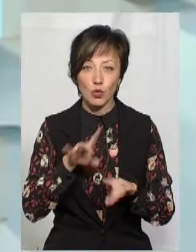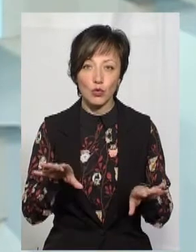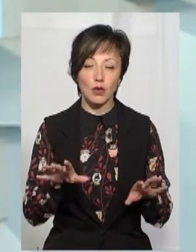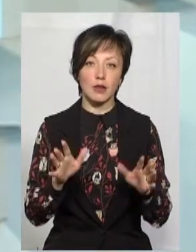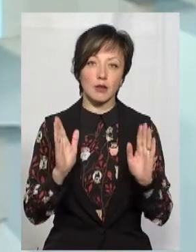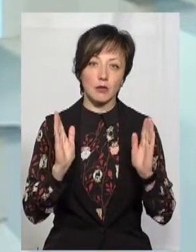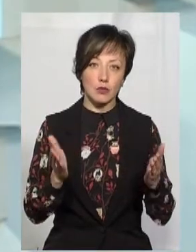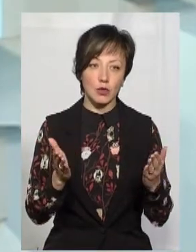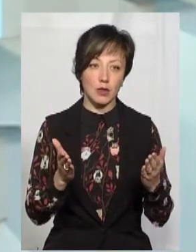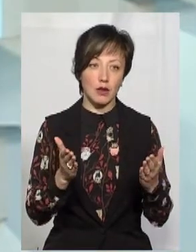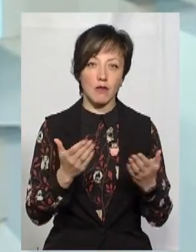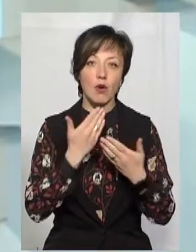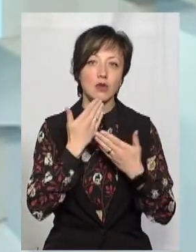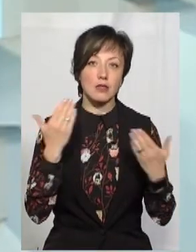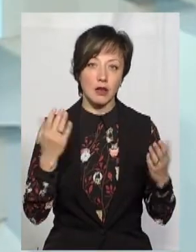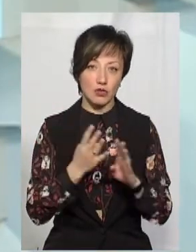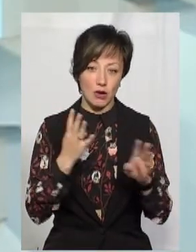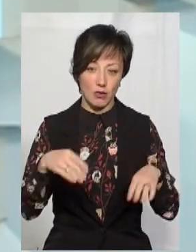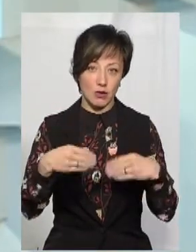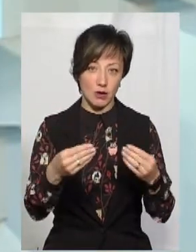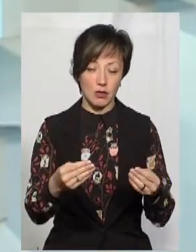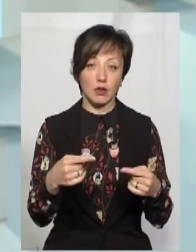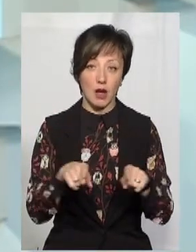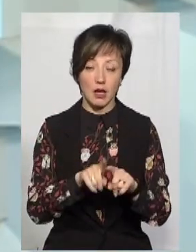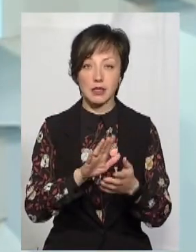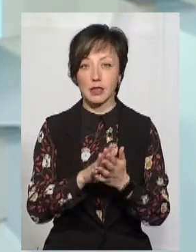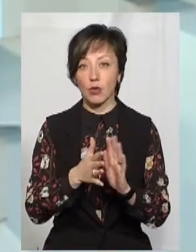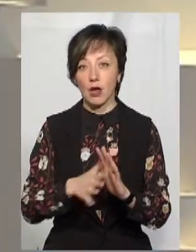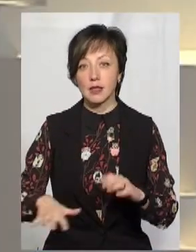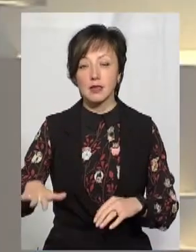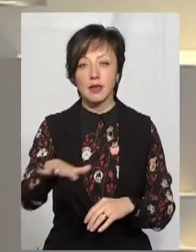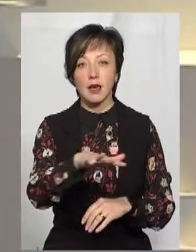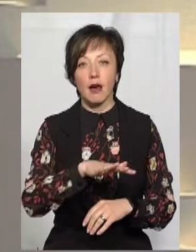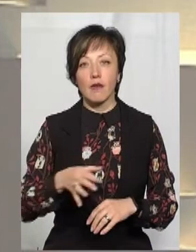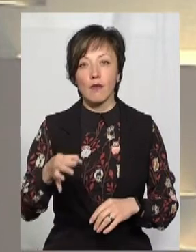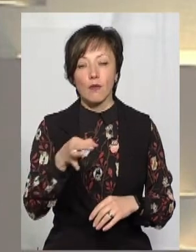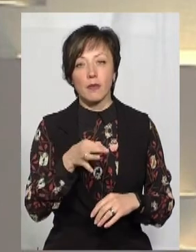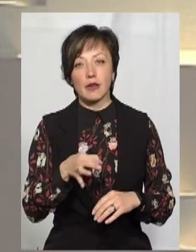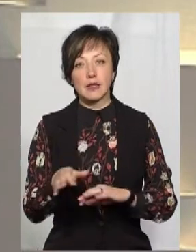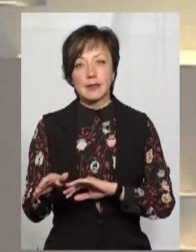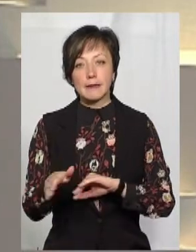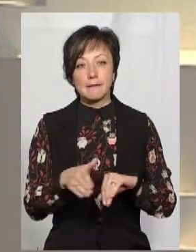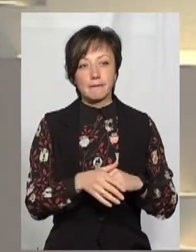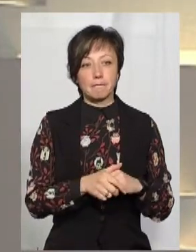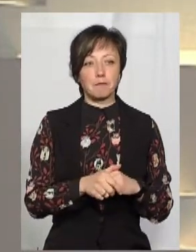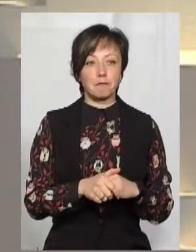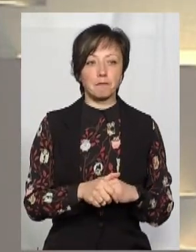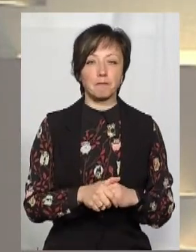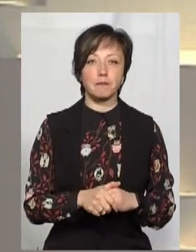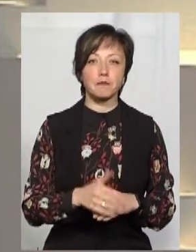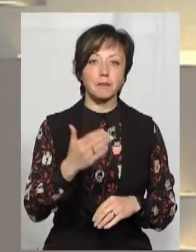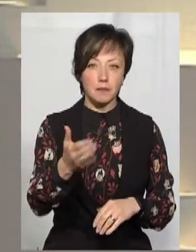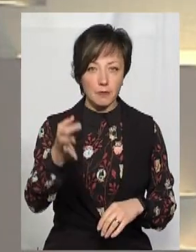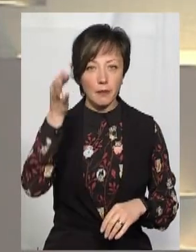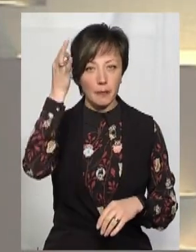випадку буде задіяна в останню чергу. Ось така ситуація сьогодні в нас на території області. Ви згадували вже про те, що були